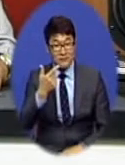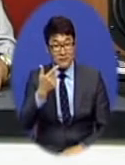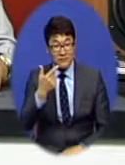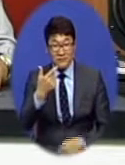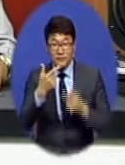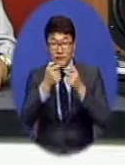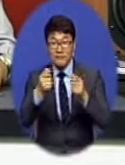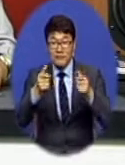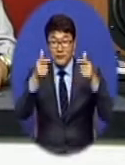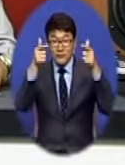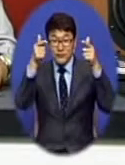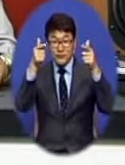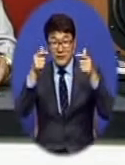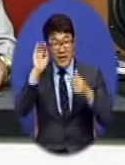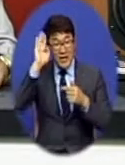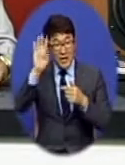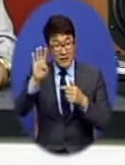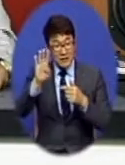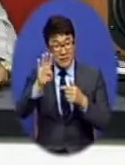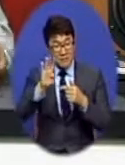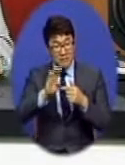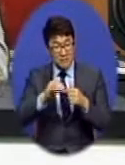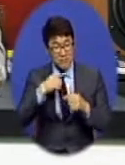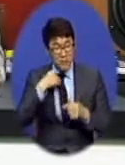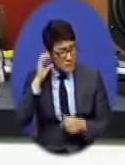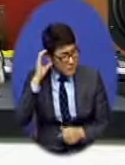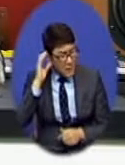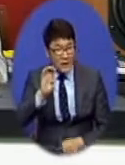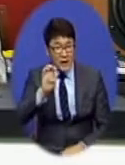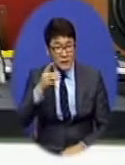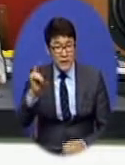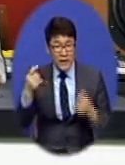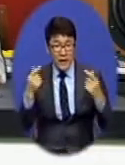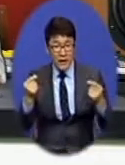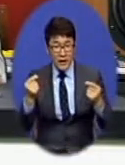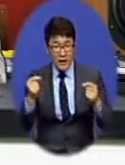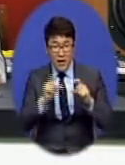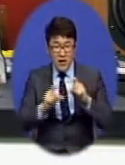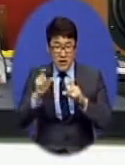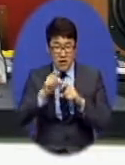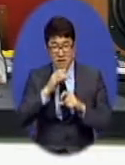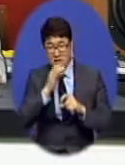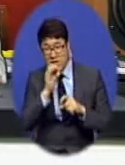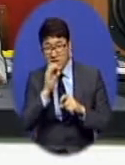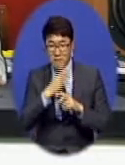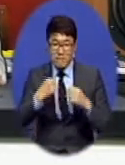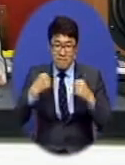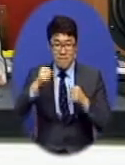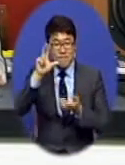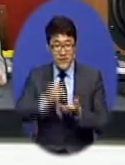66층 사시는데 뭐 한 40층 중반대 사시는 것 같아요. 더 고층의 빌딩에 사셔도 아무 무리 없을 것